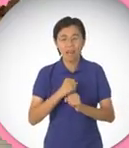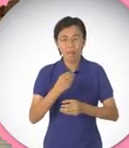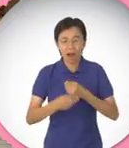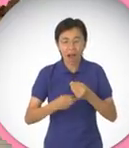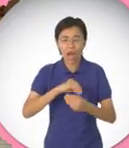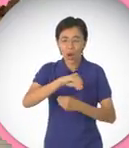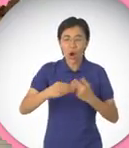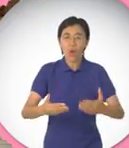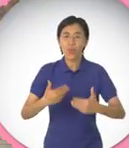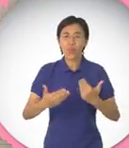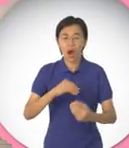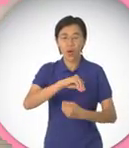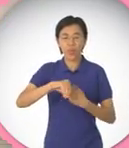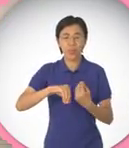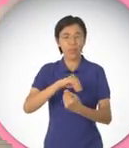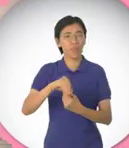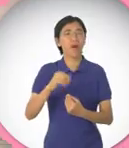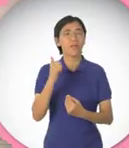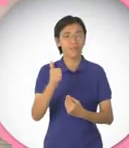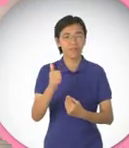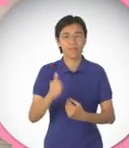ายได้ให้กับครอบครัวของคุณครับ